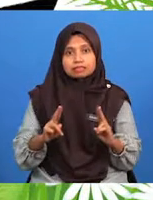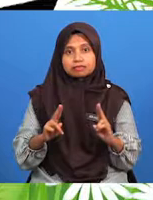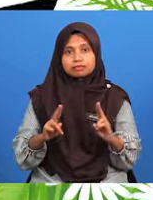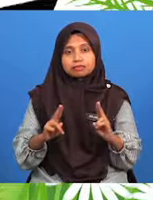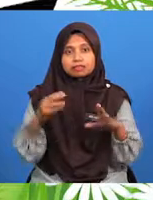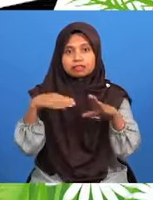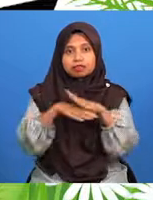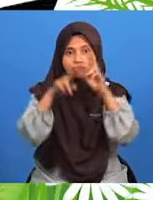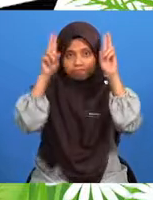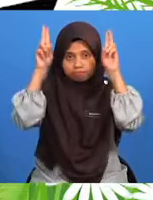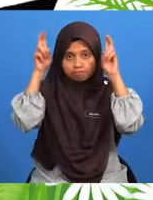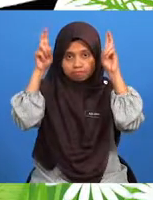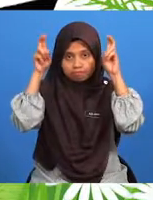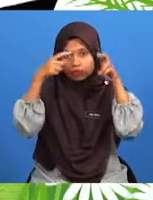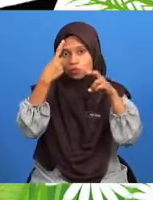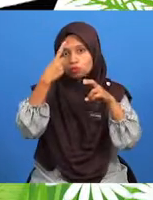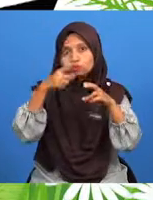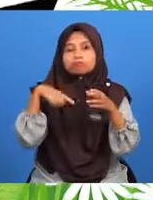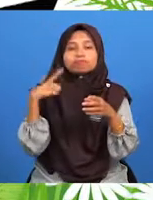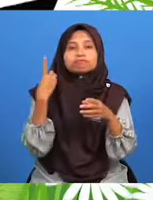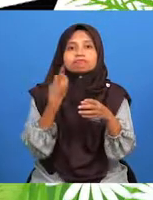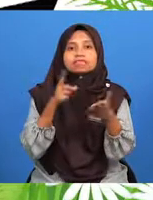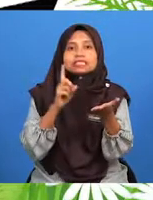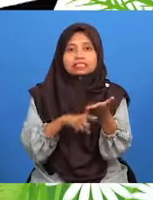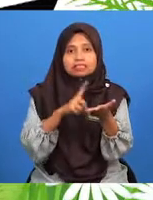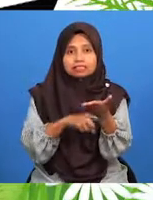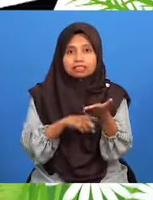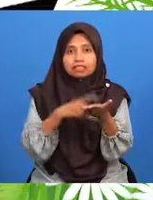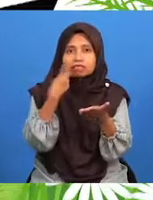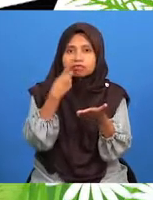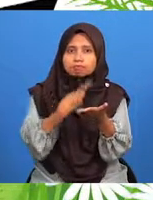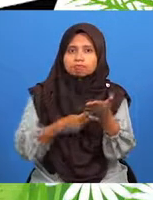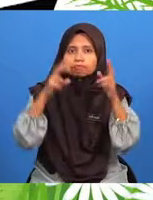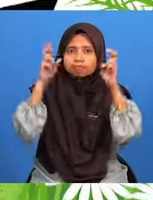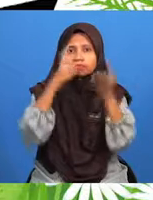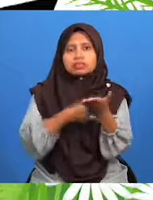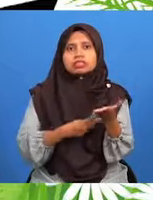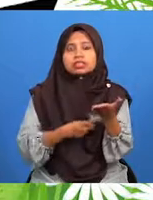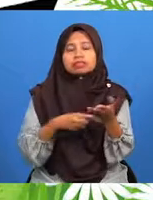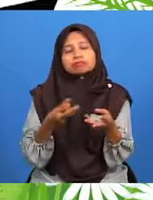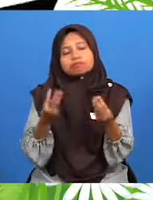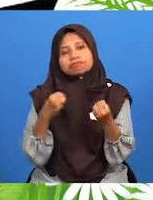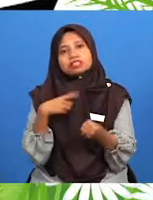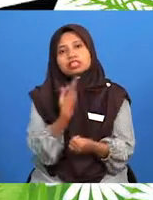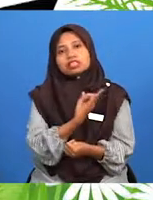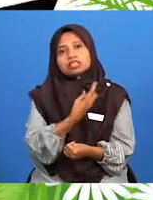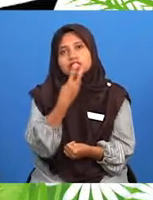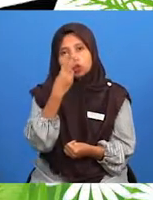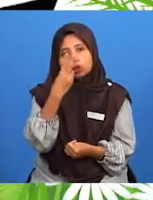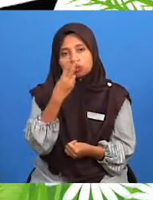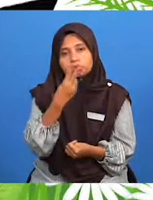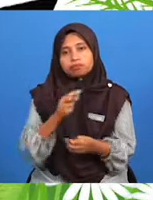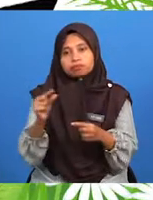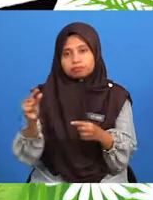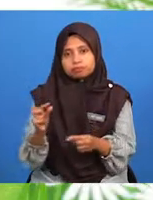dalam topik yang menarik untuk dibahaskan. Topik apa tu Ustazah? Mari kita hayati sejenak